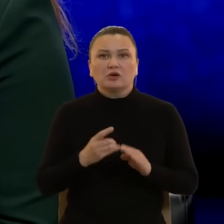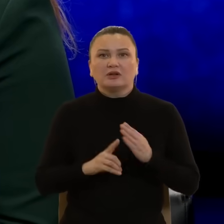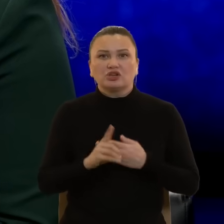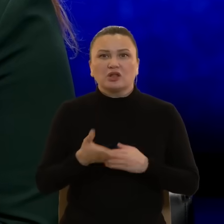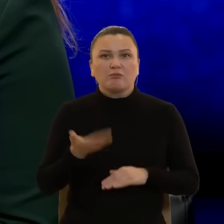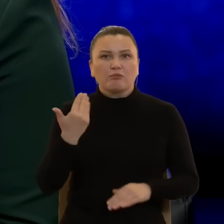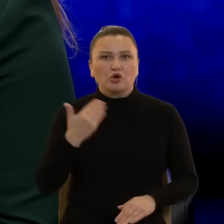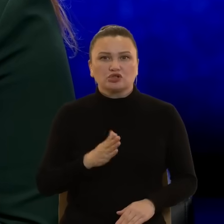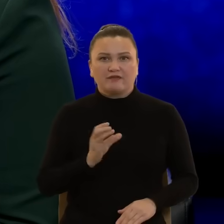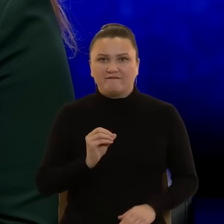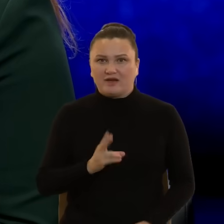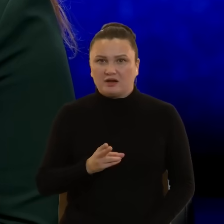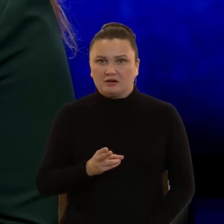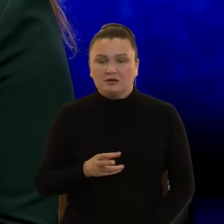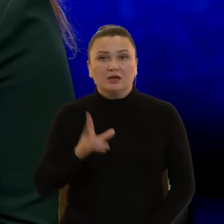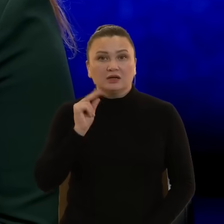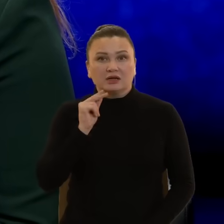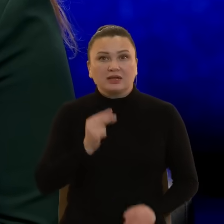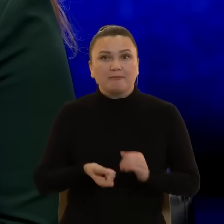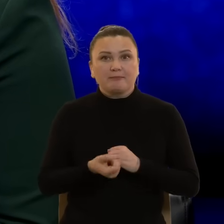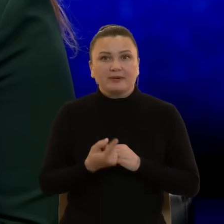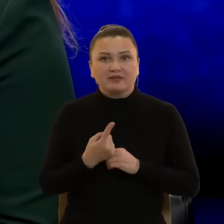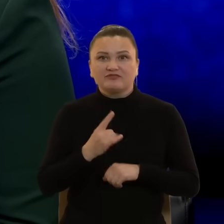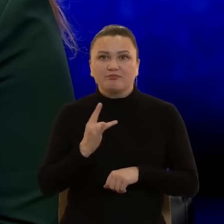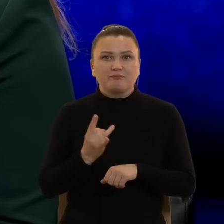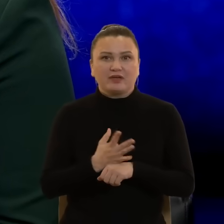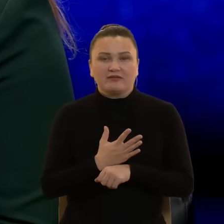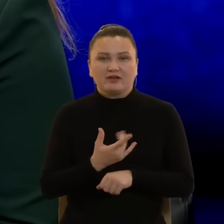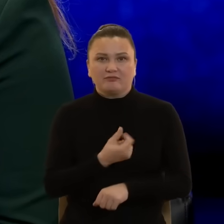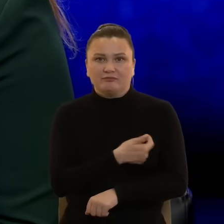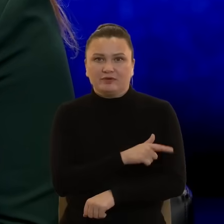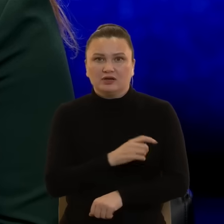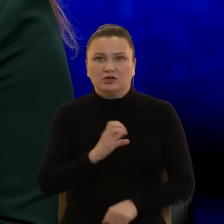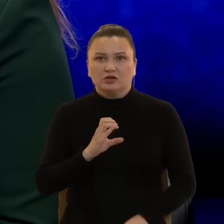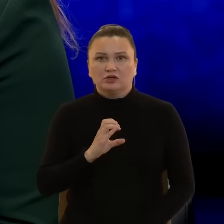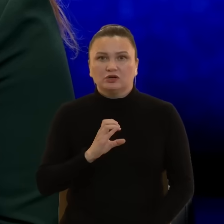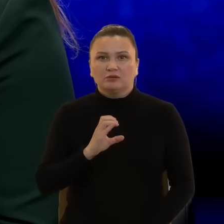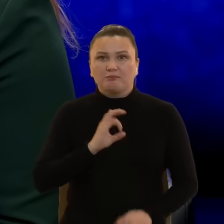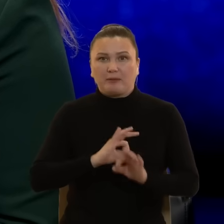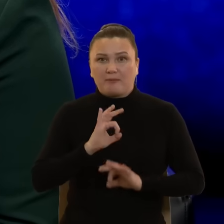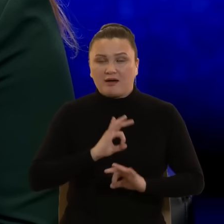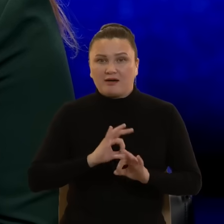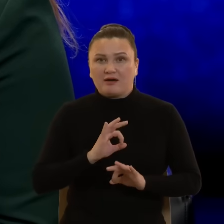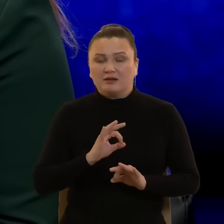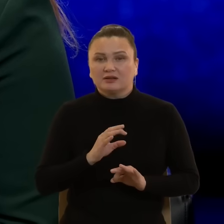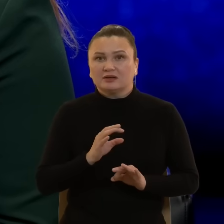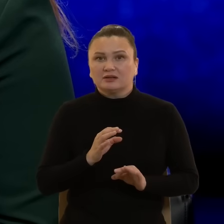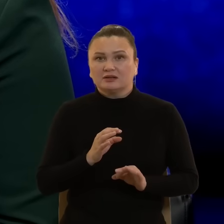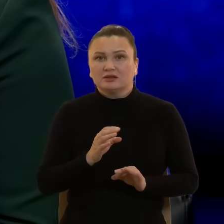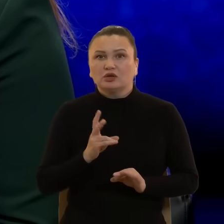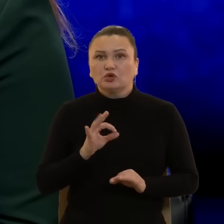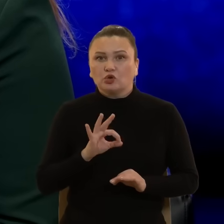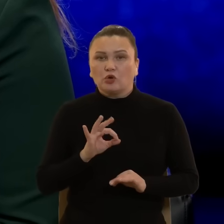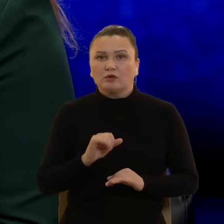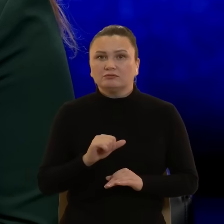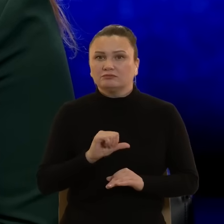начало прошлого века. Когда, например, появились впервые в клинической практике сульфаниламидные препараты. Но, пожалуй, революцию в этой